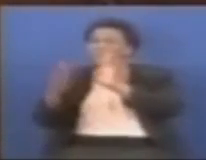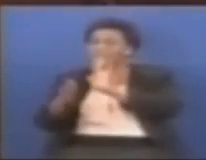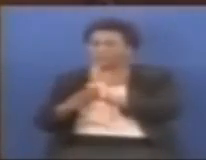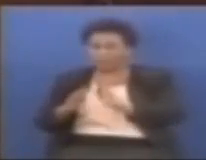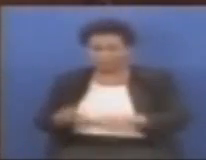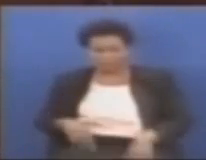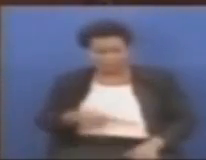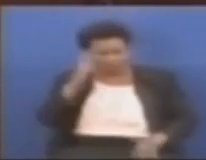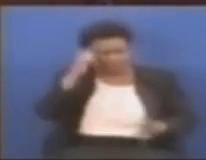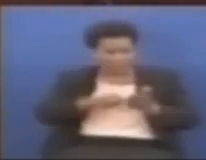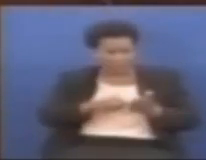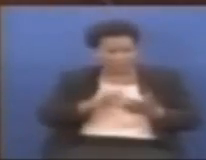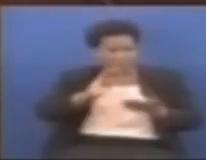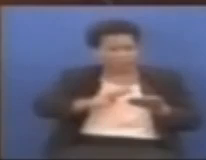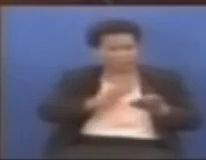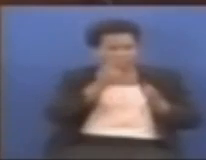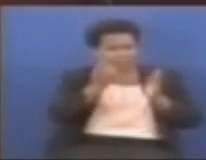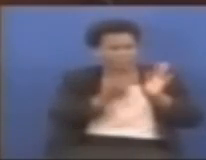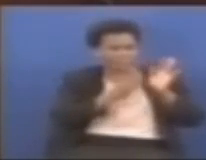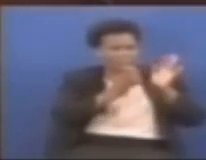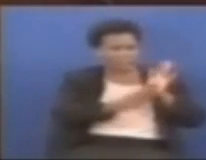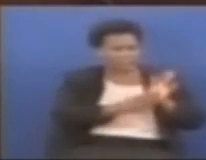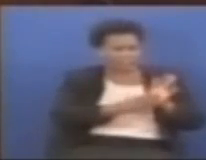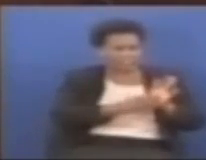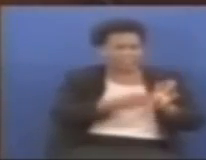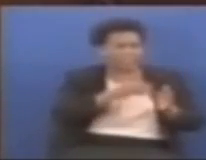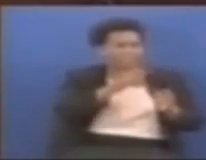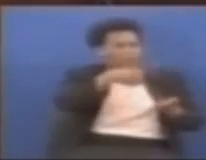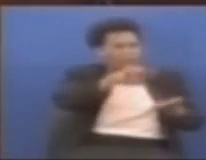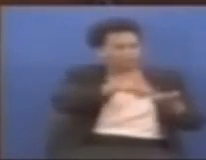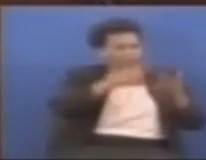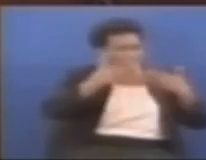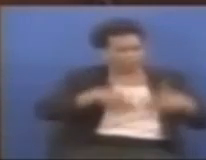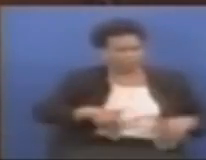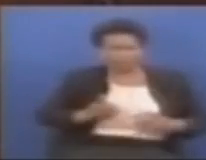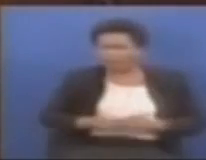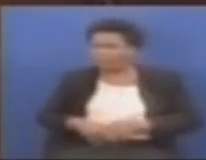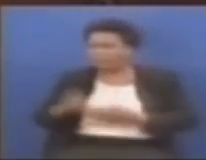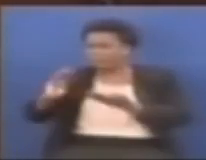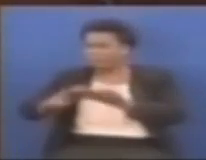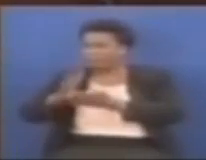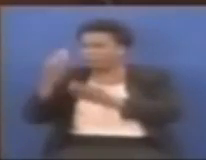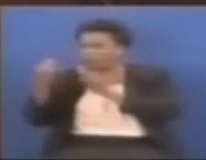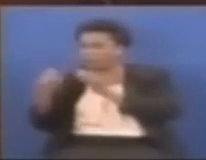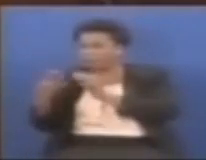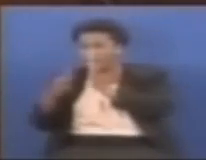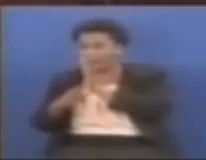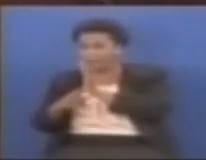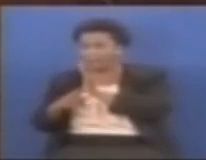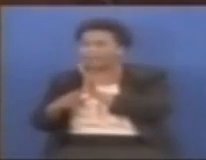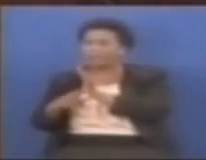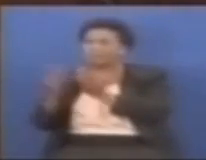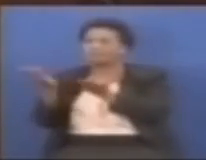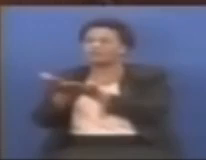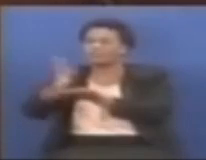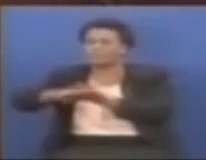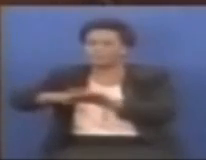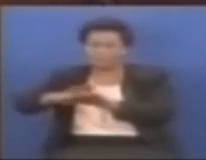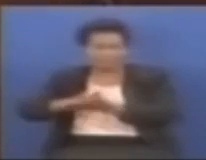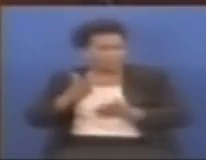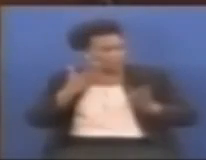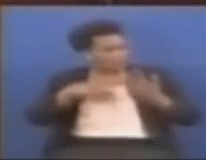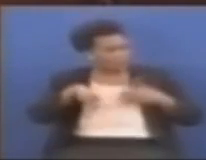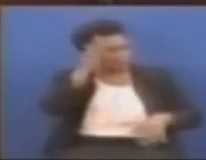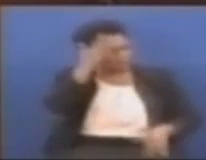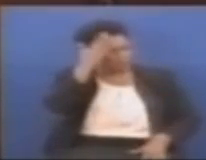bilioni 39 kwenye majengo ya zahanati na bilioni 28 kwenye majengo ya shule za msingi. Sasa nataka kujua commitment ya serikali